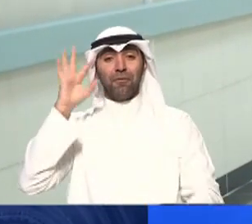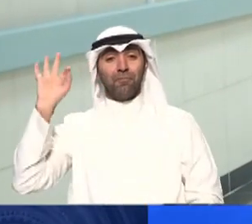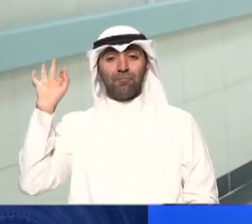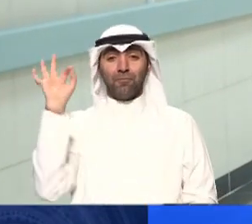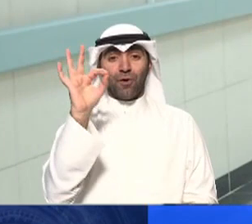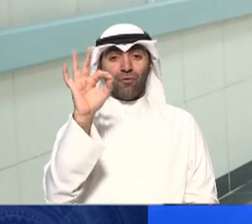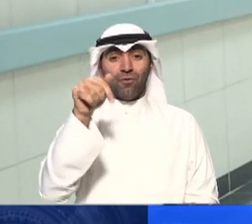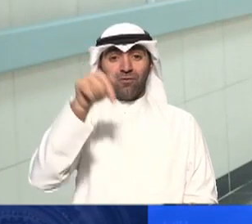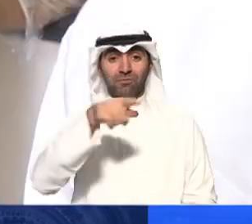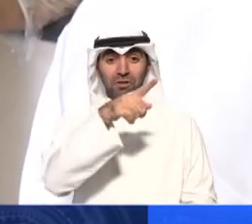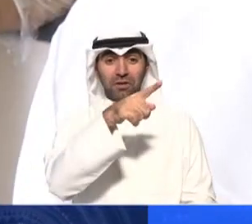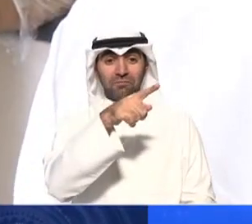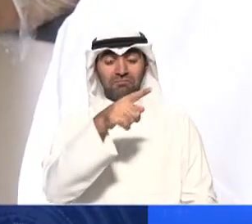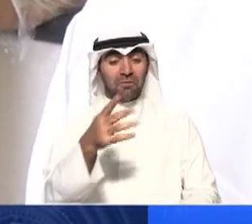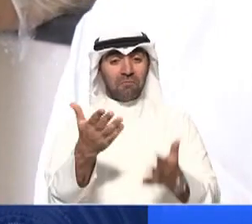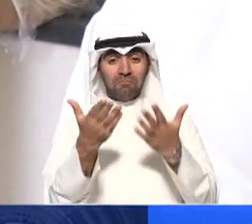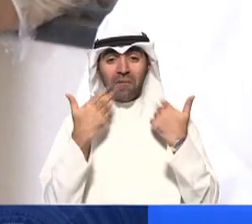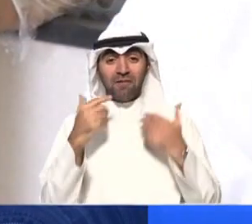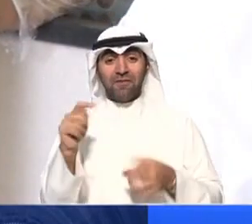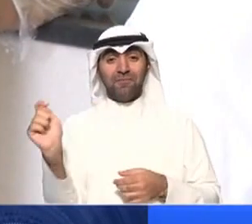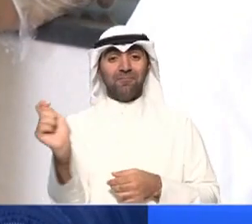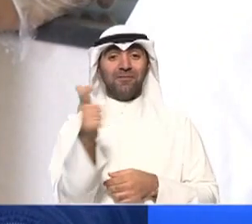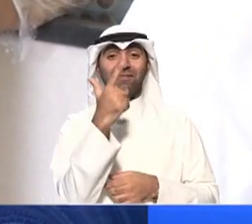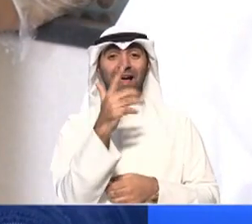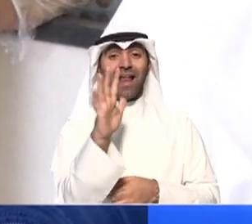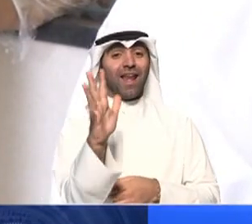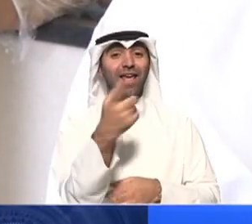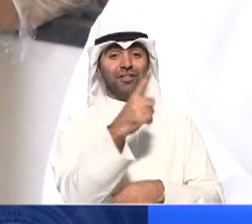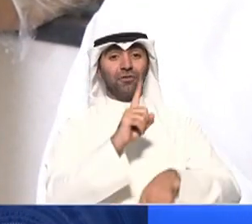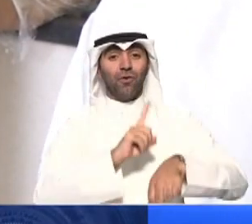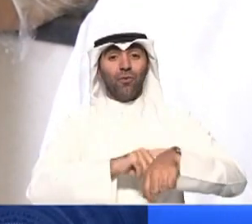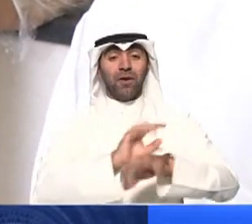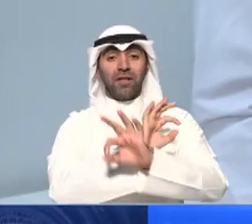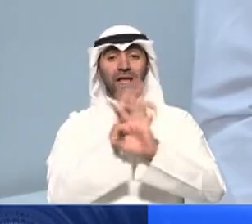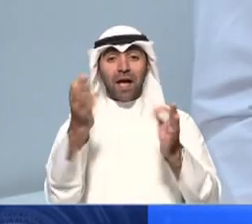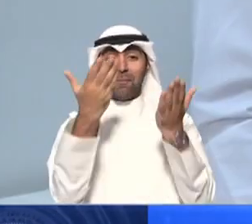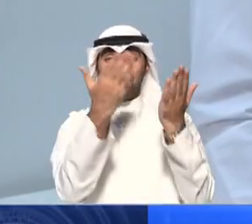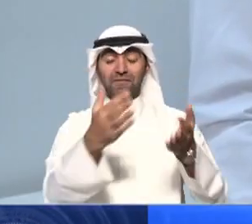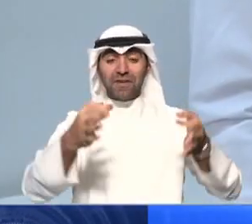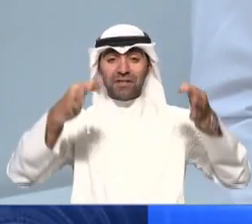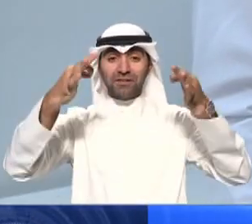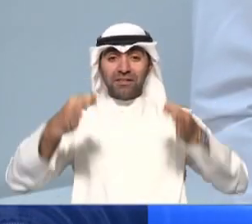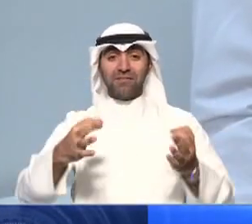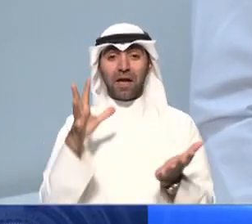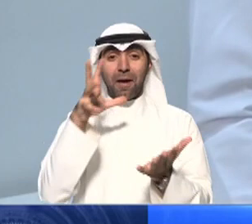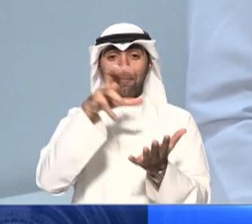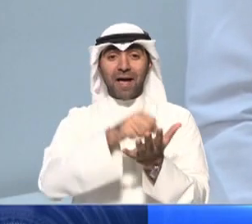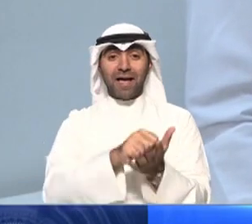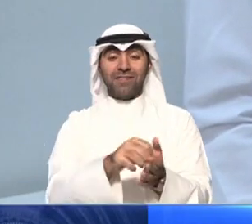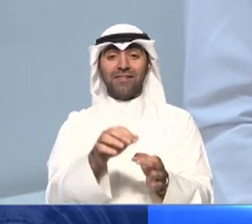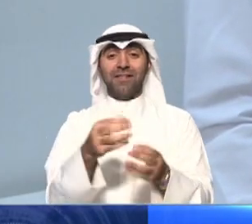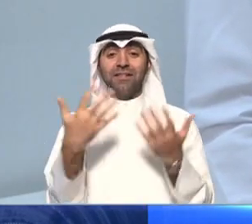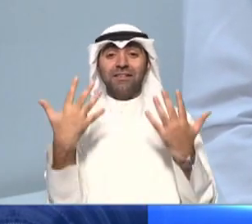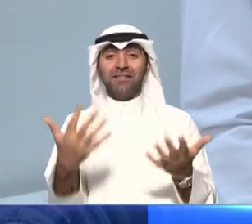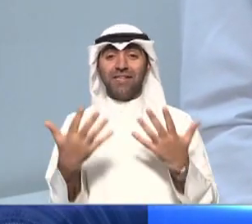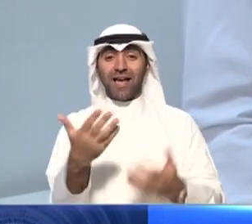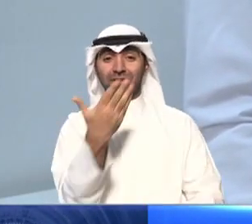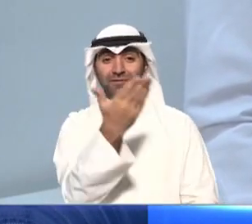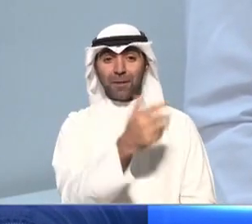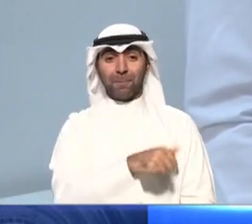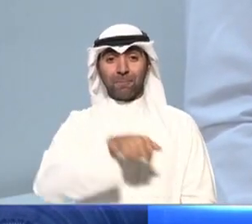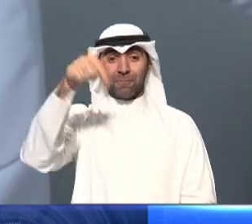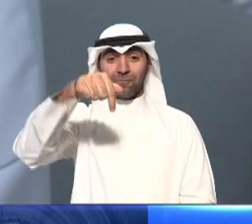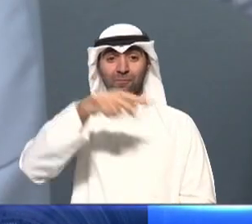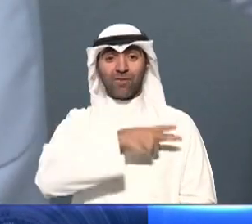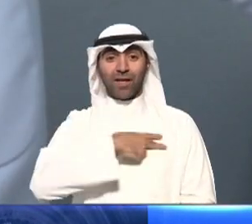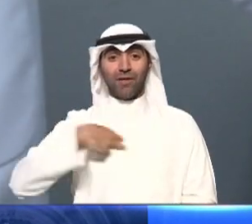في عيادات الطفل السليم والأمراض التنفسية ومكافحة التدخين، بالإضافة إلى البرامج الوطنية للكشف المبكر عن سرطان